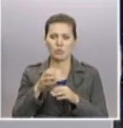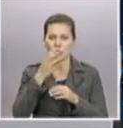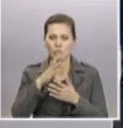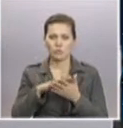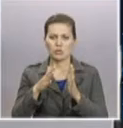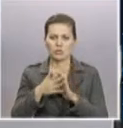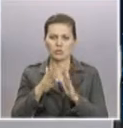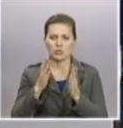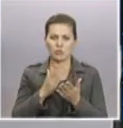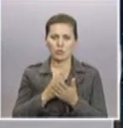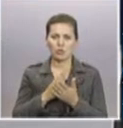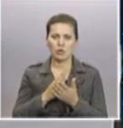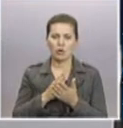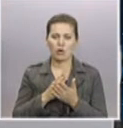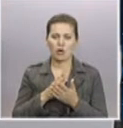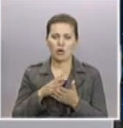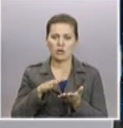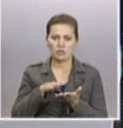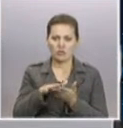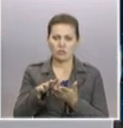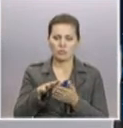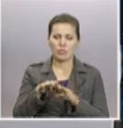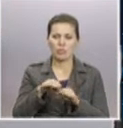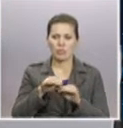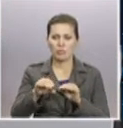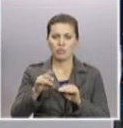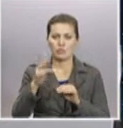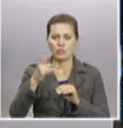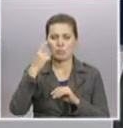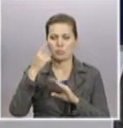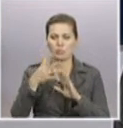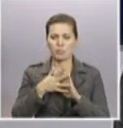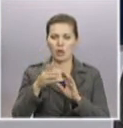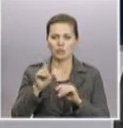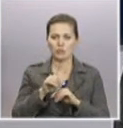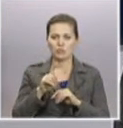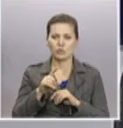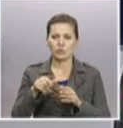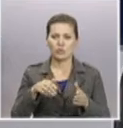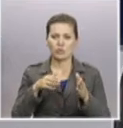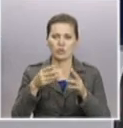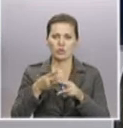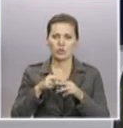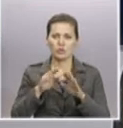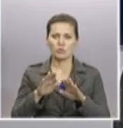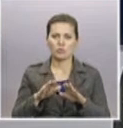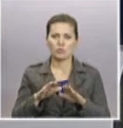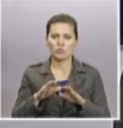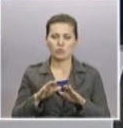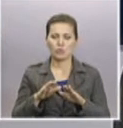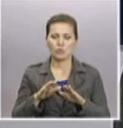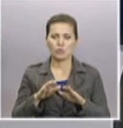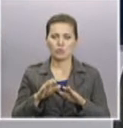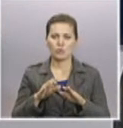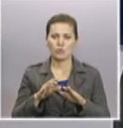хорошем состоянии, я имею в виду по асфальтовому покрытию. Но надо понимать, что дороги – это не только как